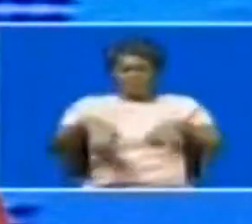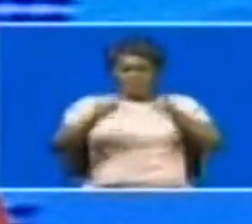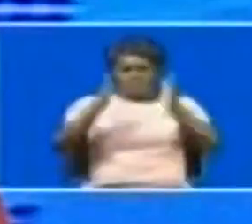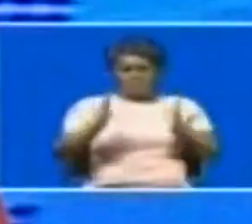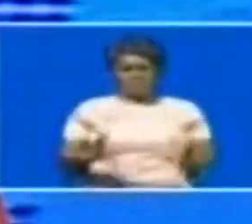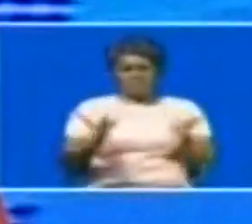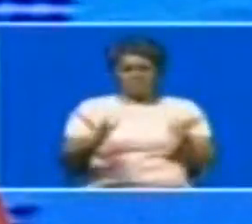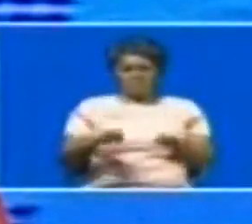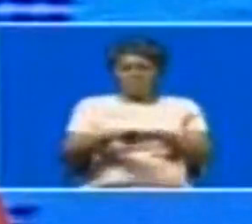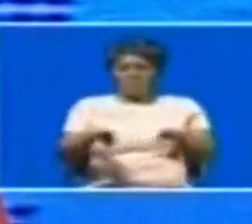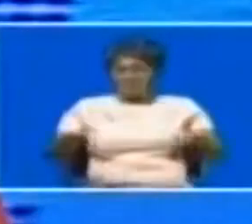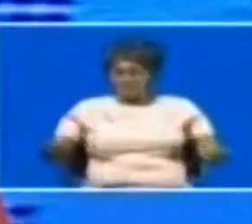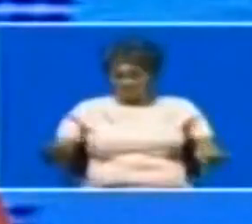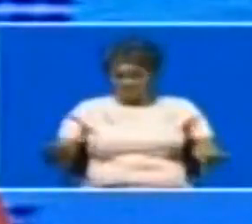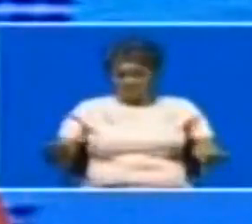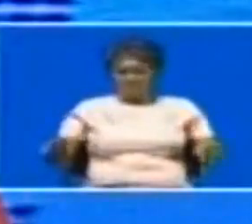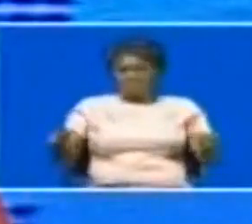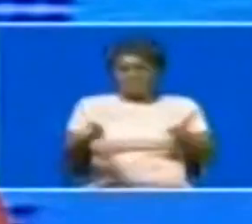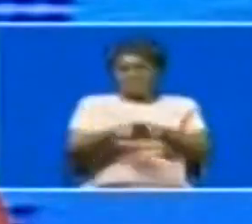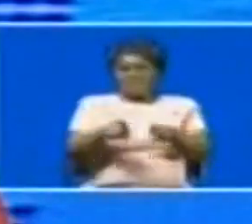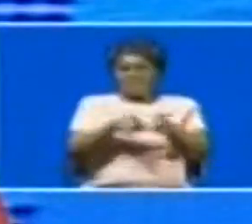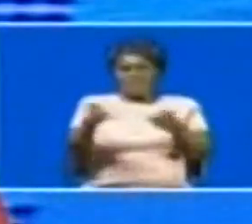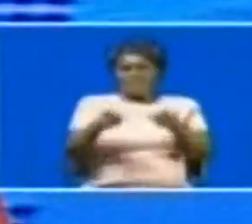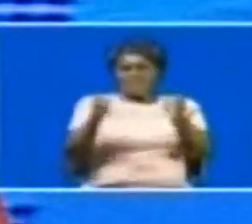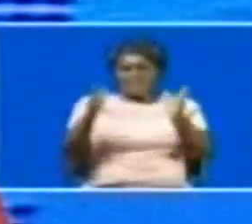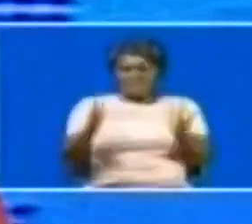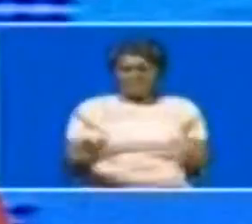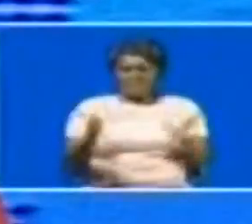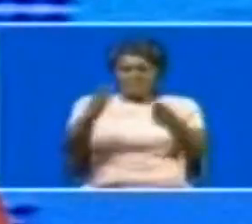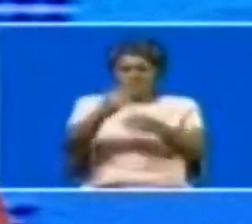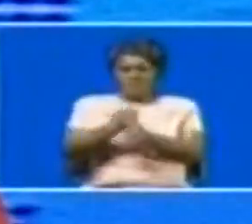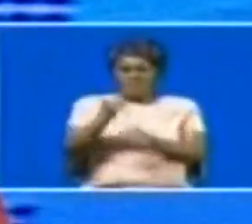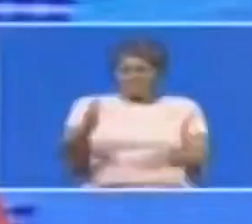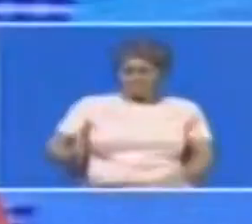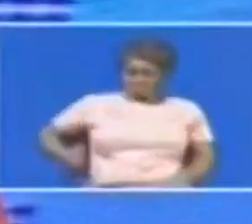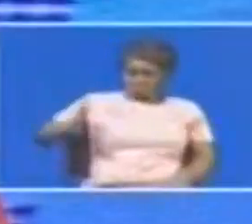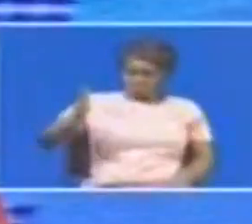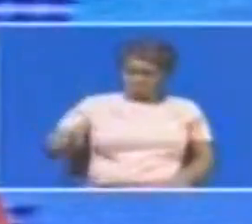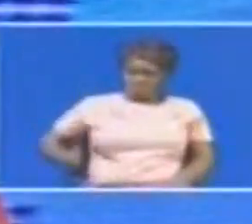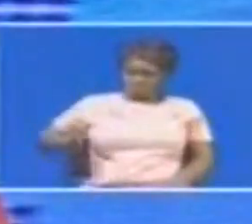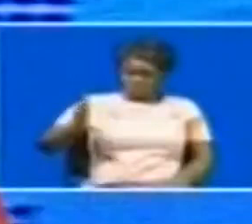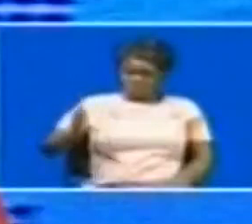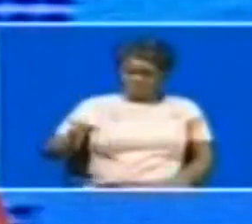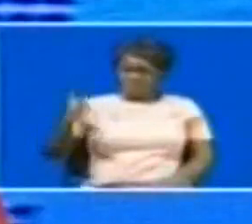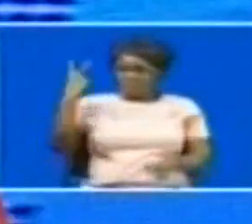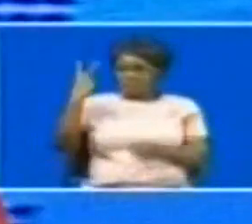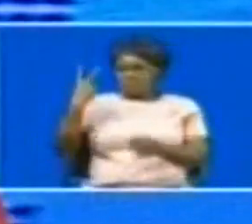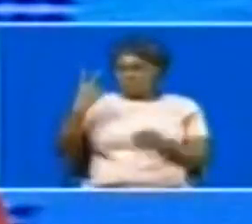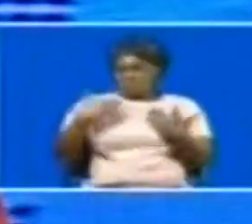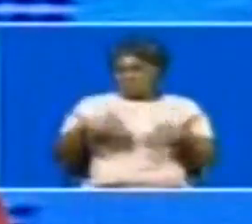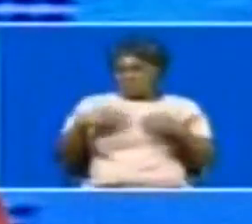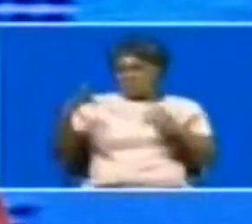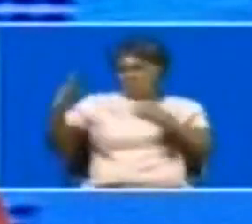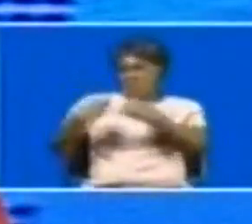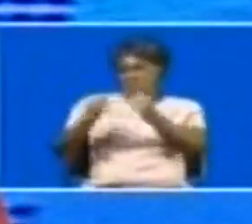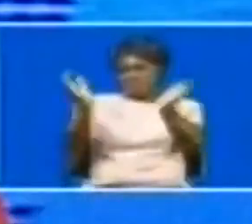Mwenyekiti wa tume ya kitaifa ya ardhi Mohammad Swazuri pamoja na mkurugenzi wa shirika la reli nchini Atanas Maina ni miongoni mwa